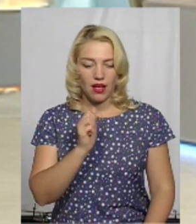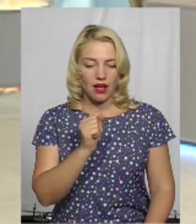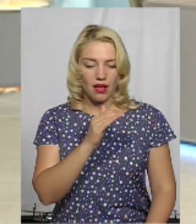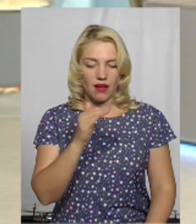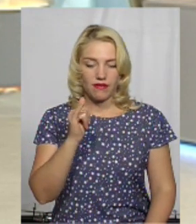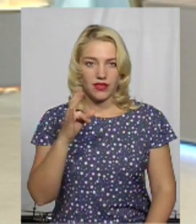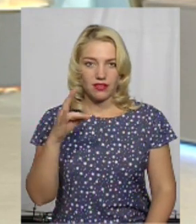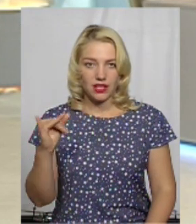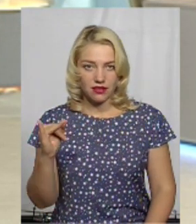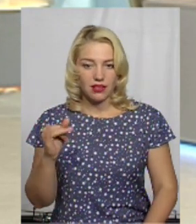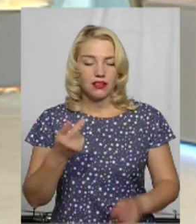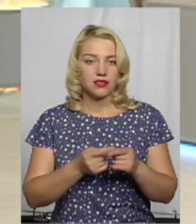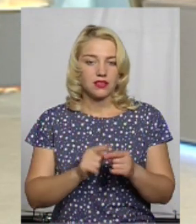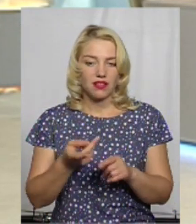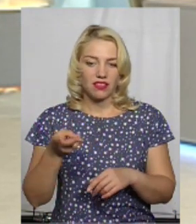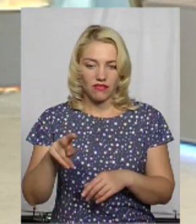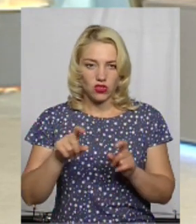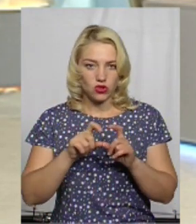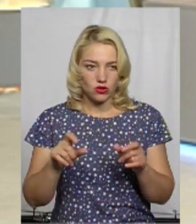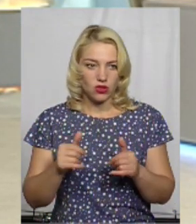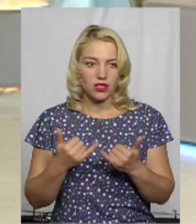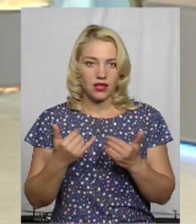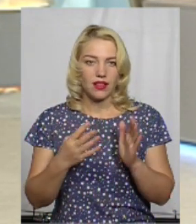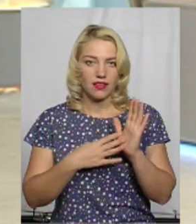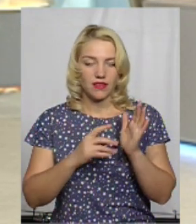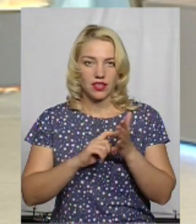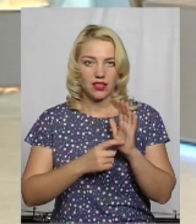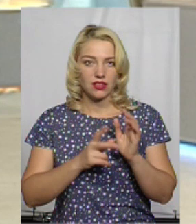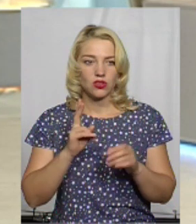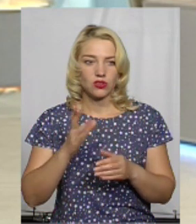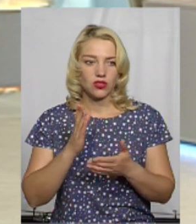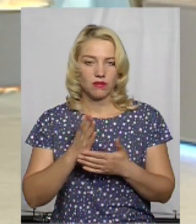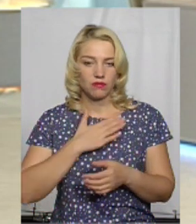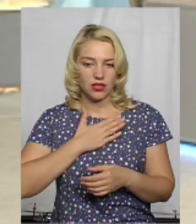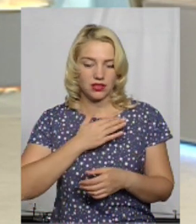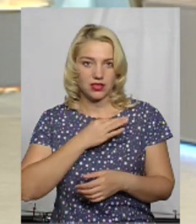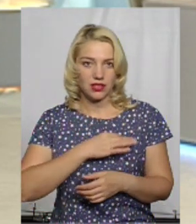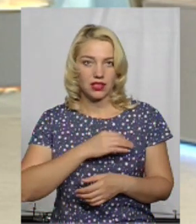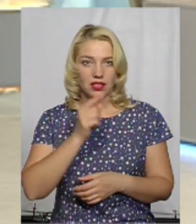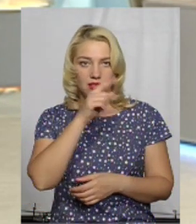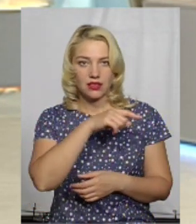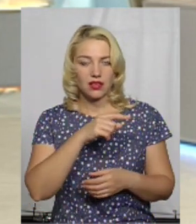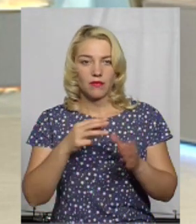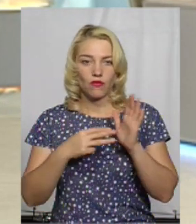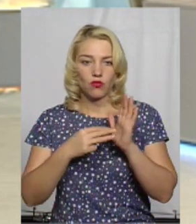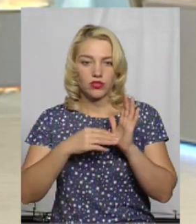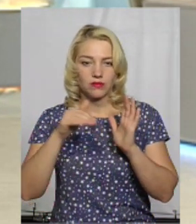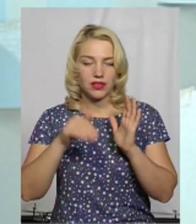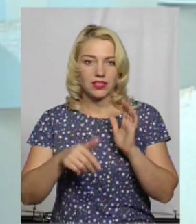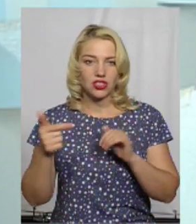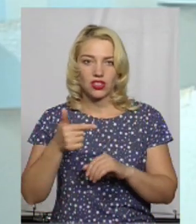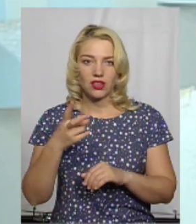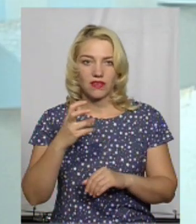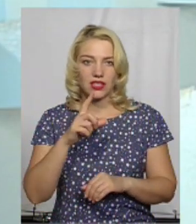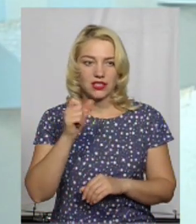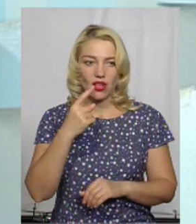дві потужні школи, для дев'ятикласника, наприклад, яким є мій син, там 8 тисяч гривень за